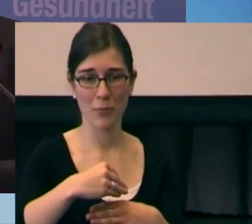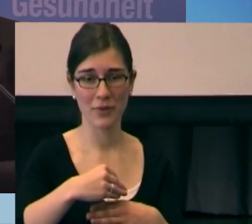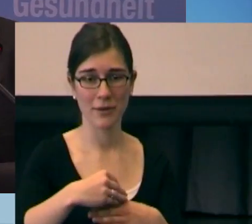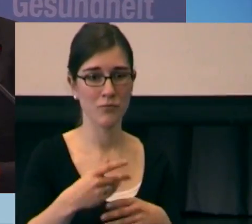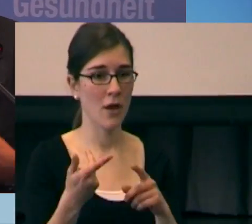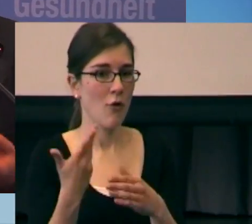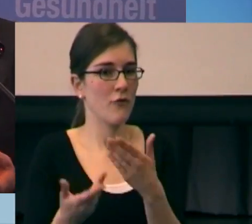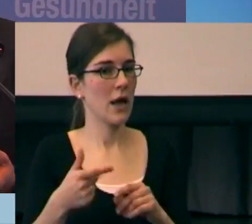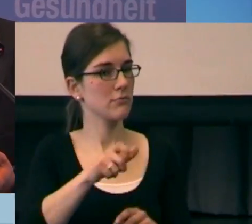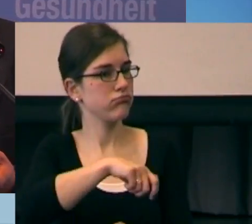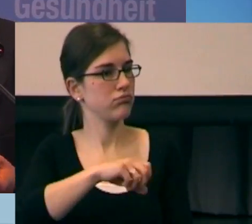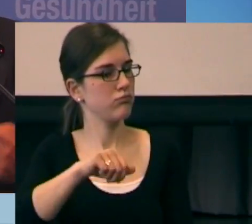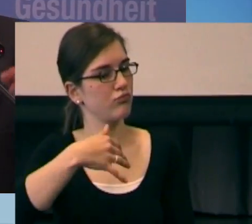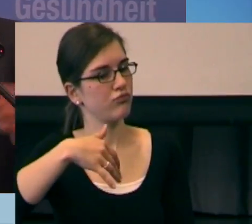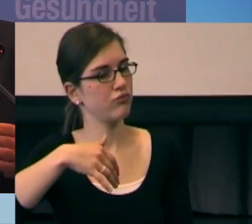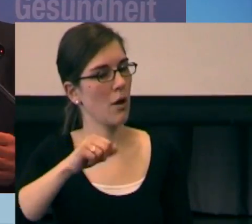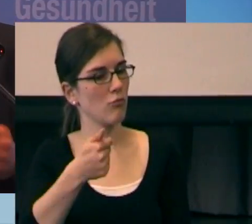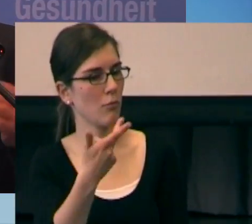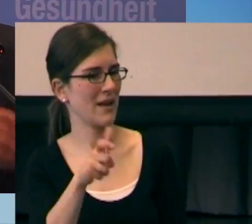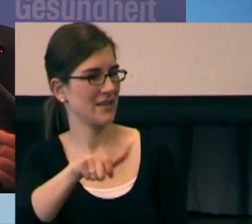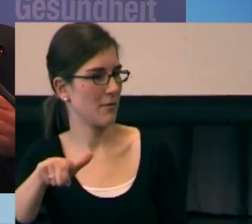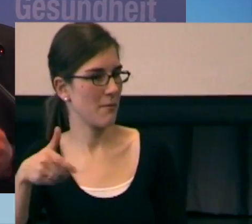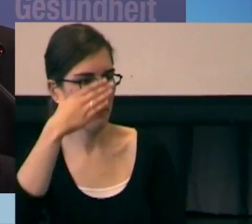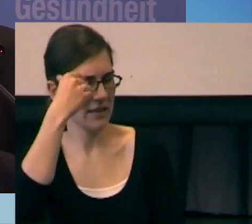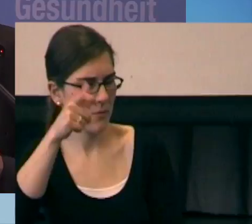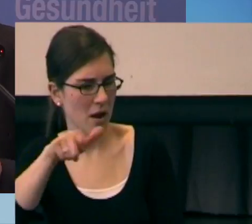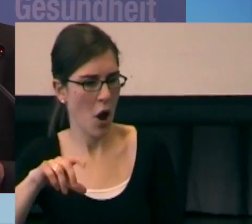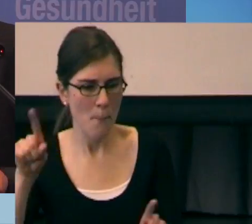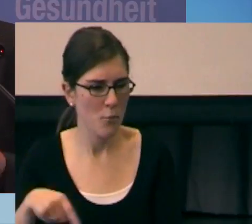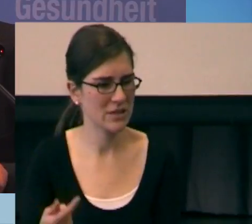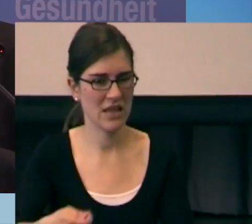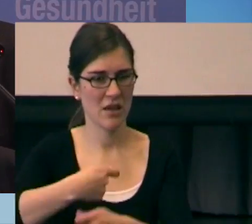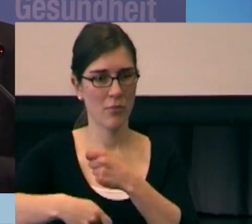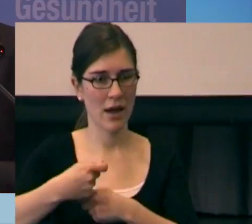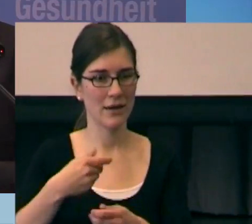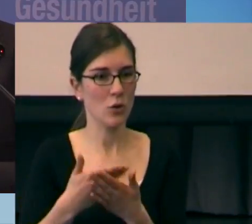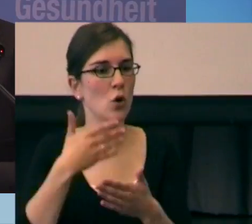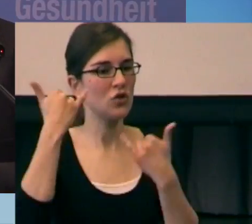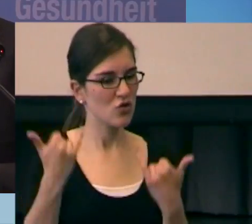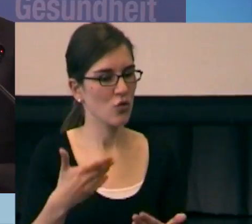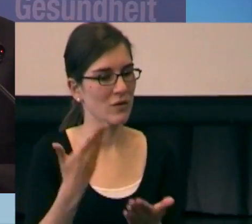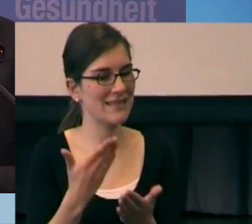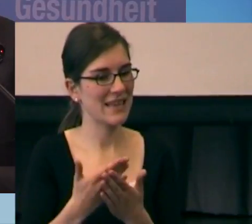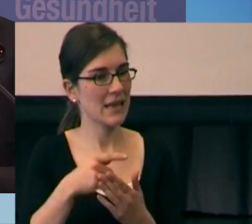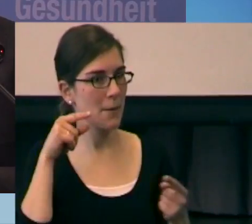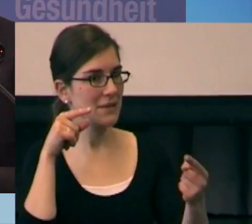eigentlich gar nicht behandeln müssten. Und das Ziel muss sein, dass wir diese Männer erkennen, die wir behandeln müssen, und die, die wir nicht behandeln müssen.